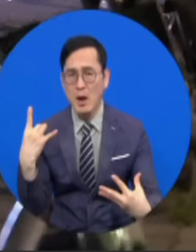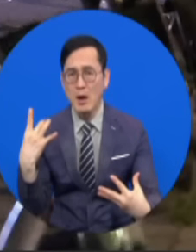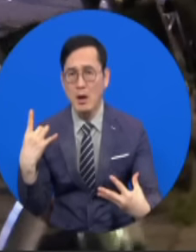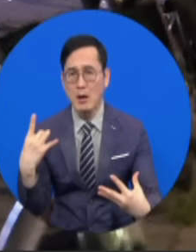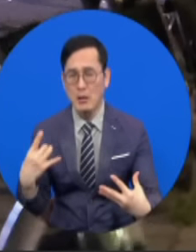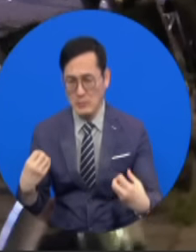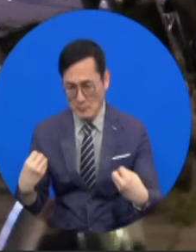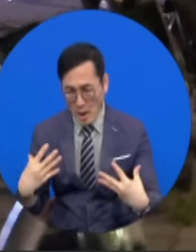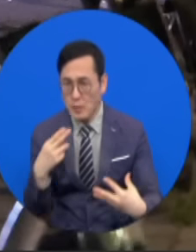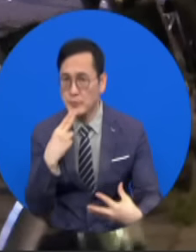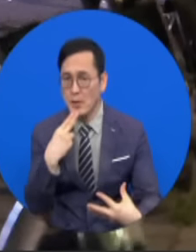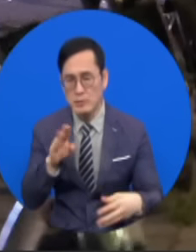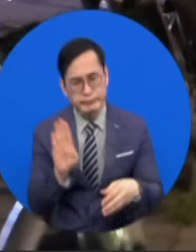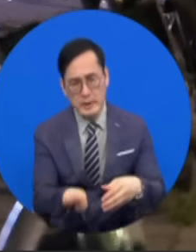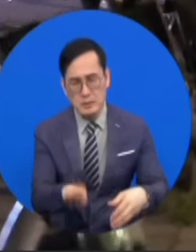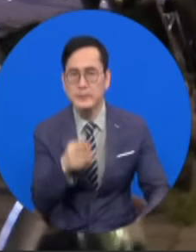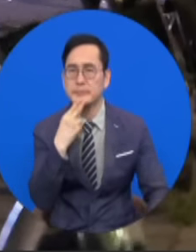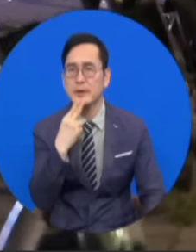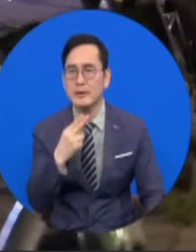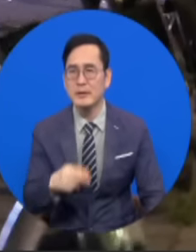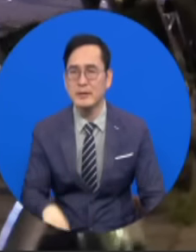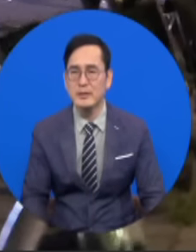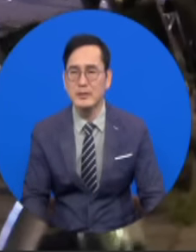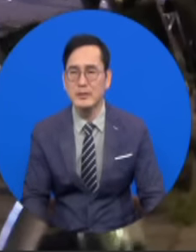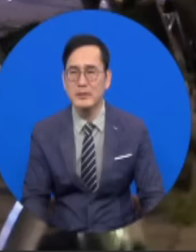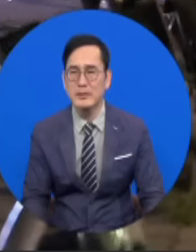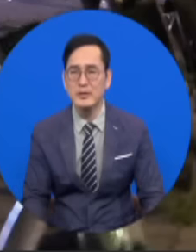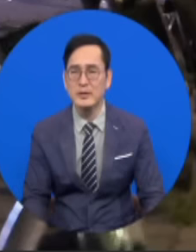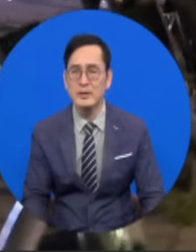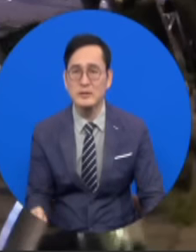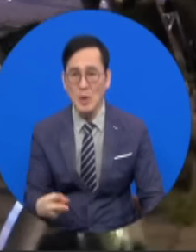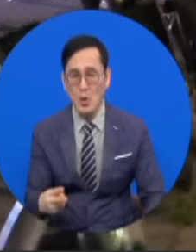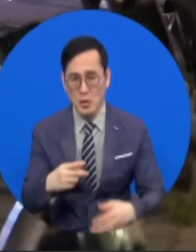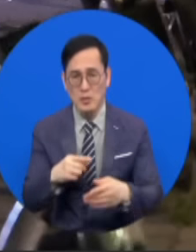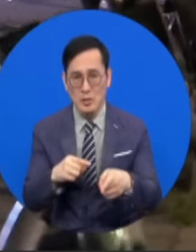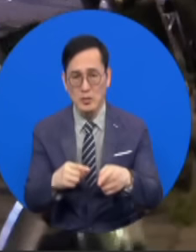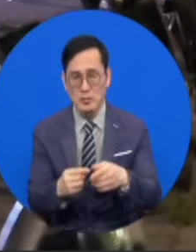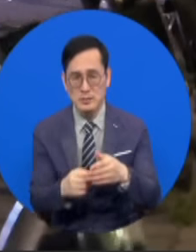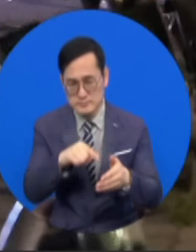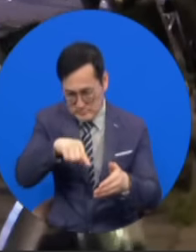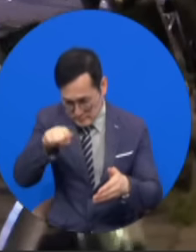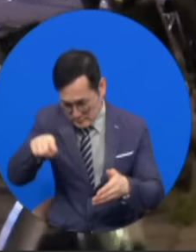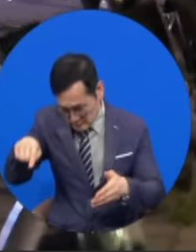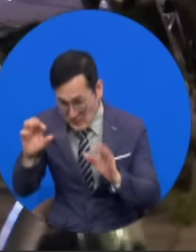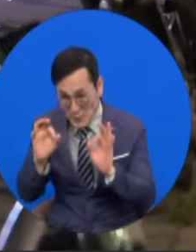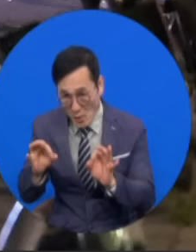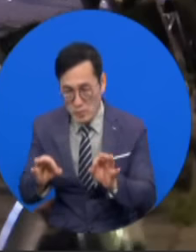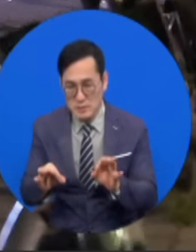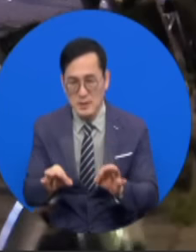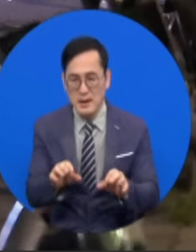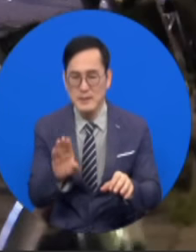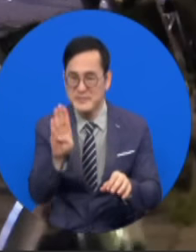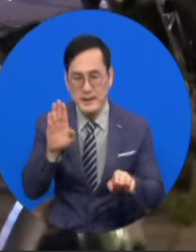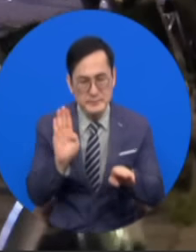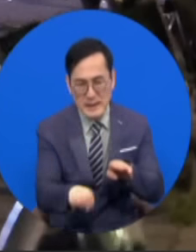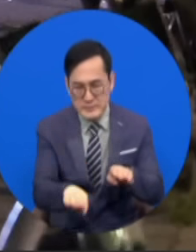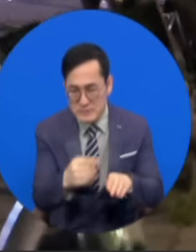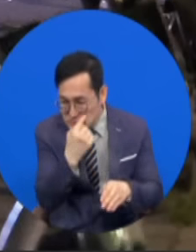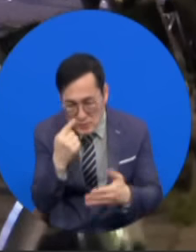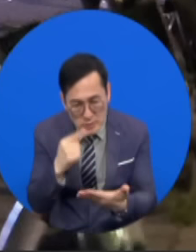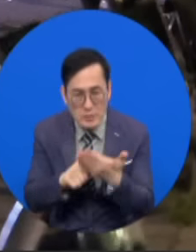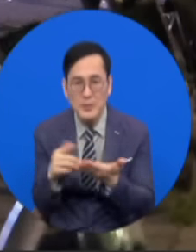작동 흔적도 없다라는 겁니다 그리고 오히려 가속 페달에 힘을 밟고 있었다라는 내용도 경찰을 통해서 이야기가